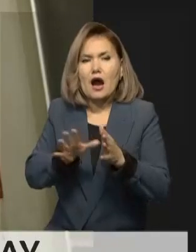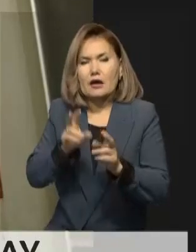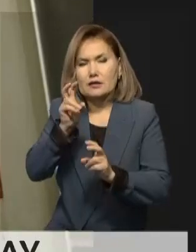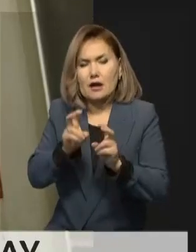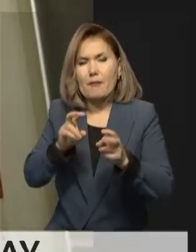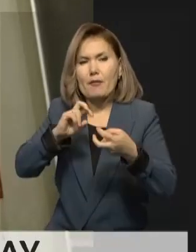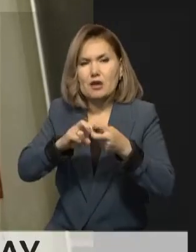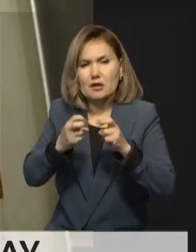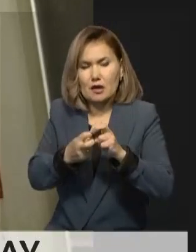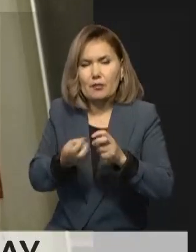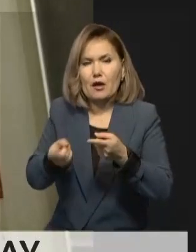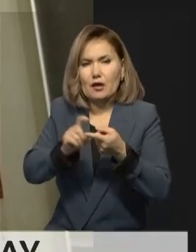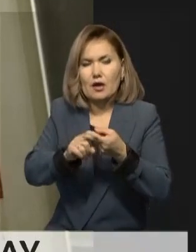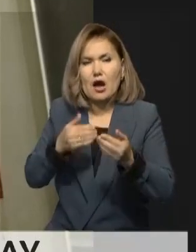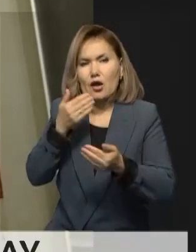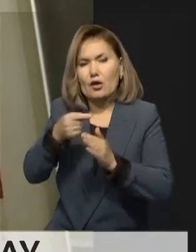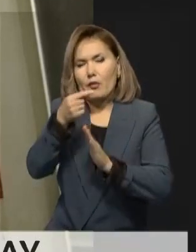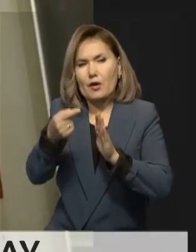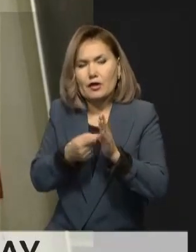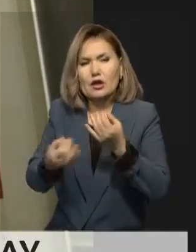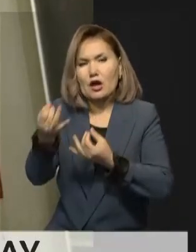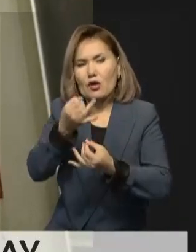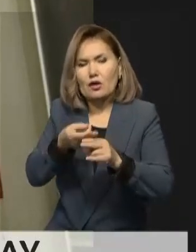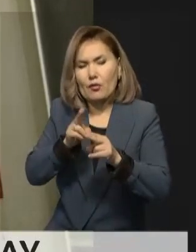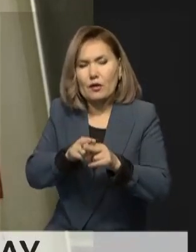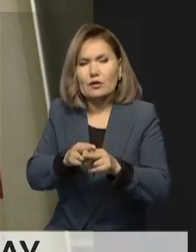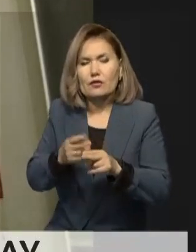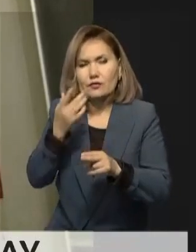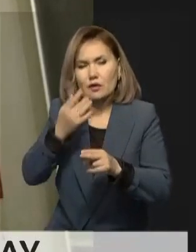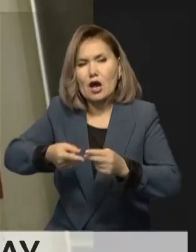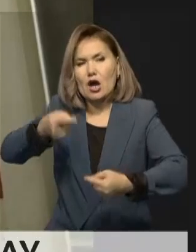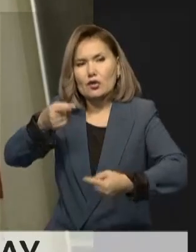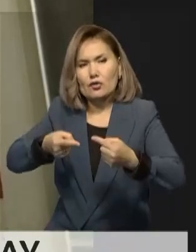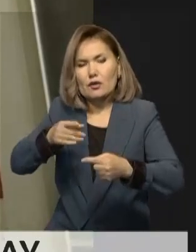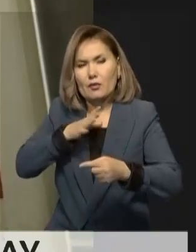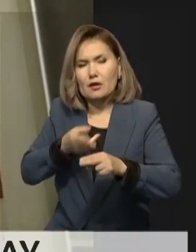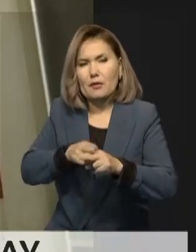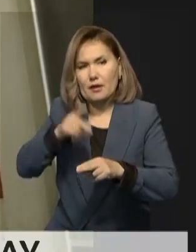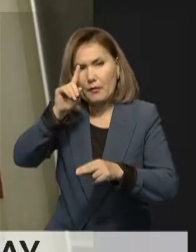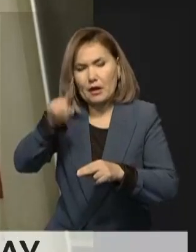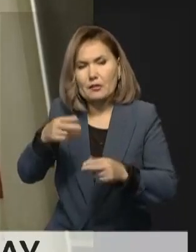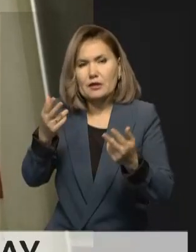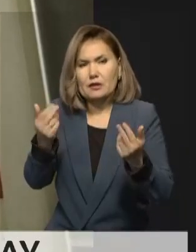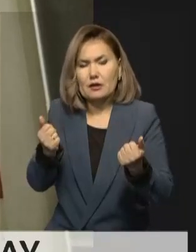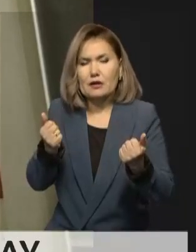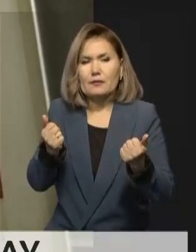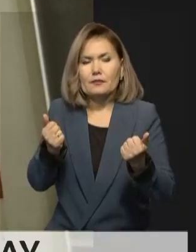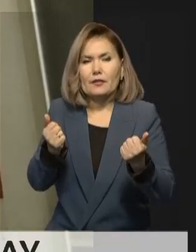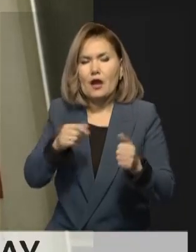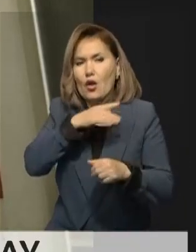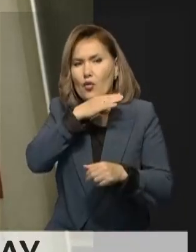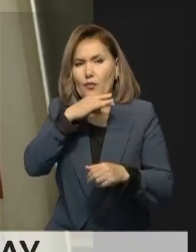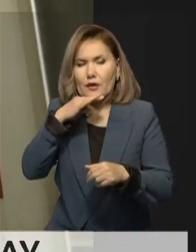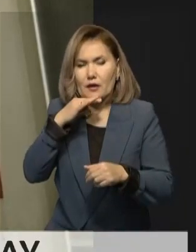мәселесіне қатысты сарапшылардың жаңа талқылауы болды, ашық талқылаулар жүрген білеміз.